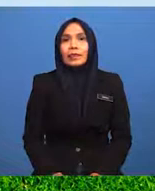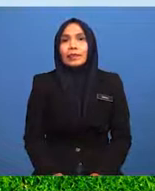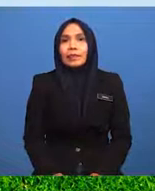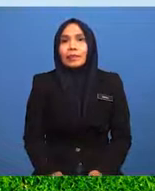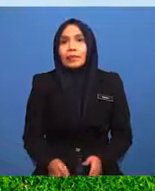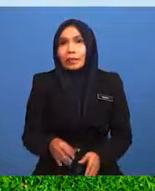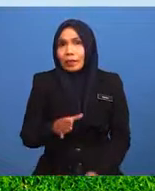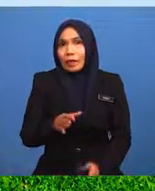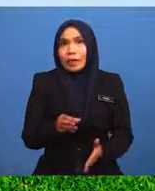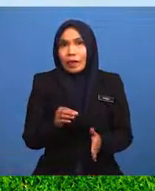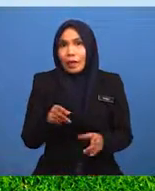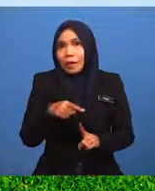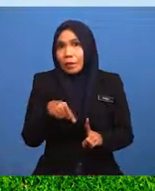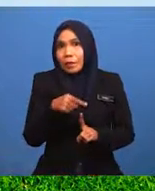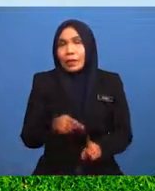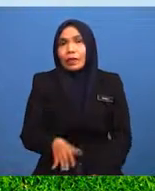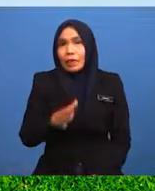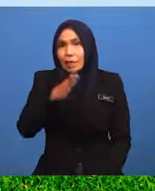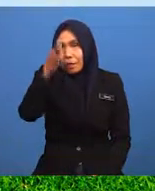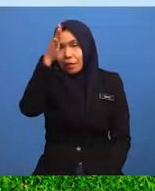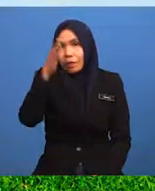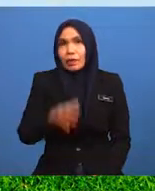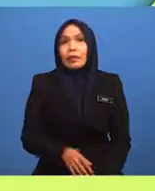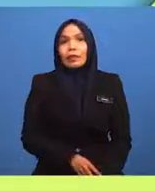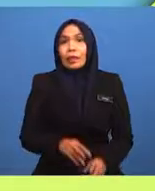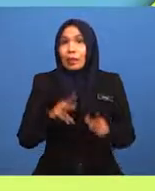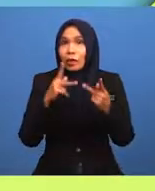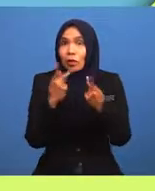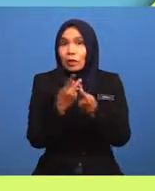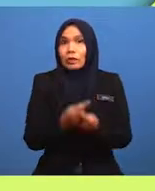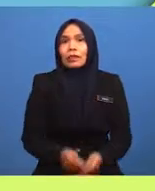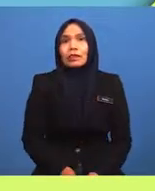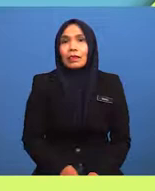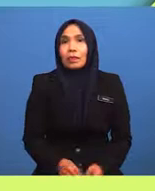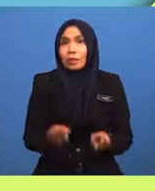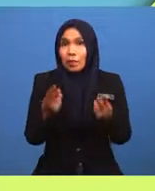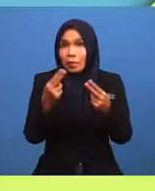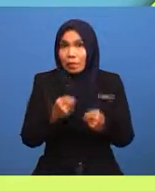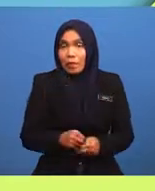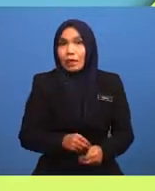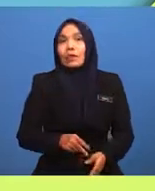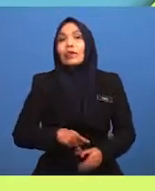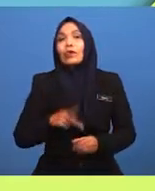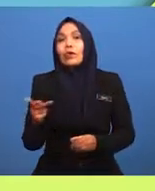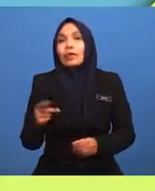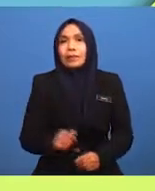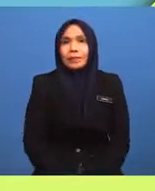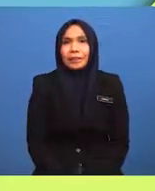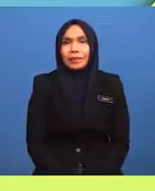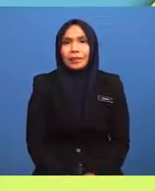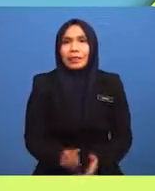lain hendak keluar. Cuba perhatikan situasi E. Selamat jalan,